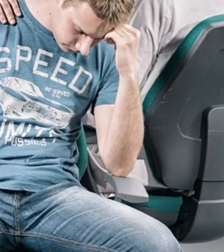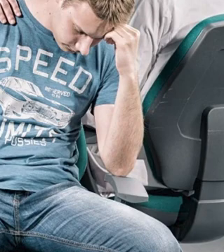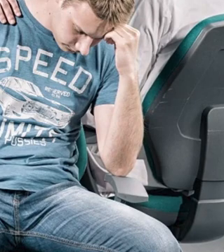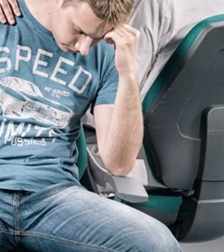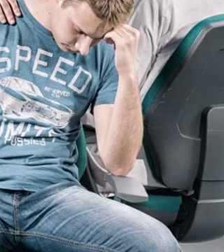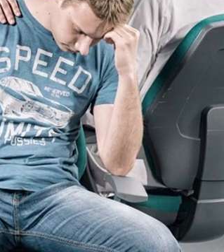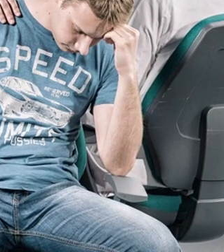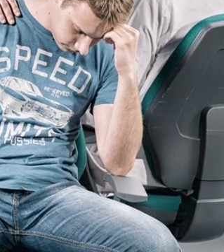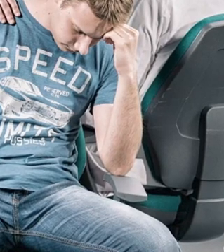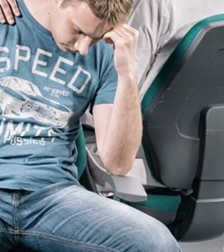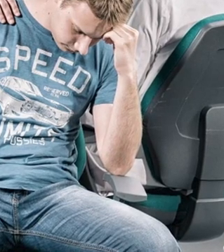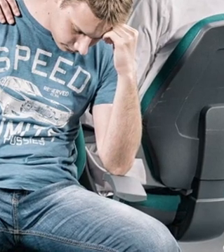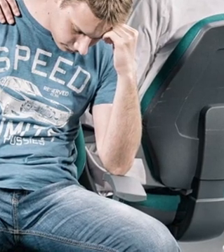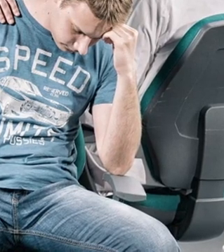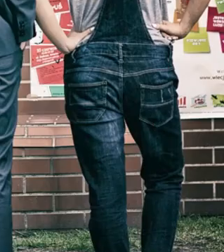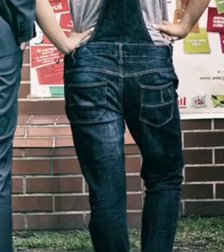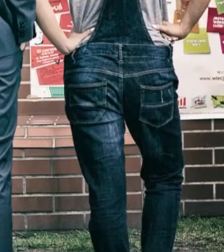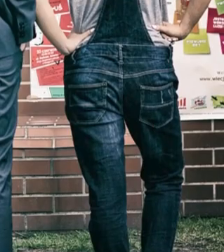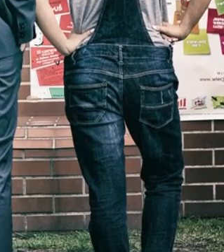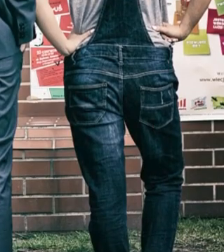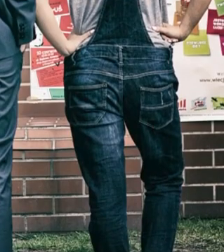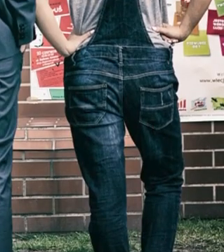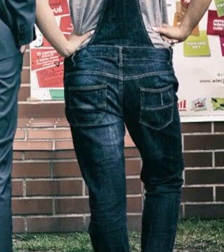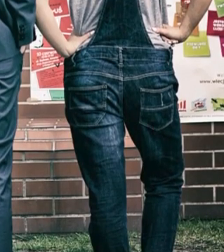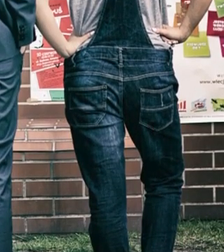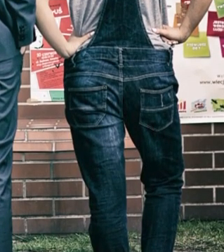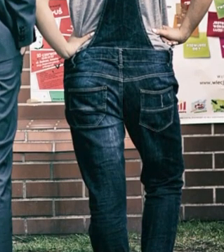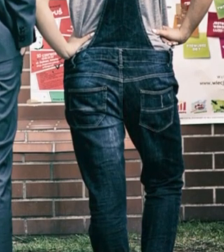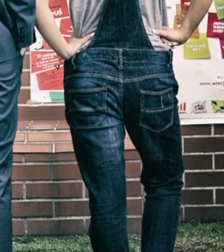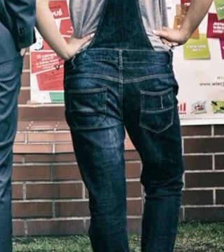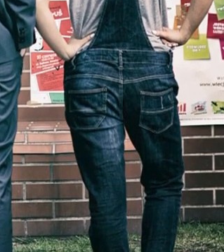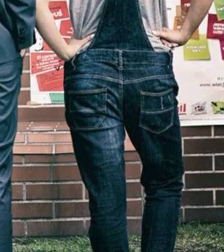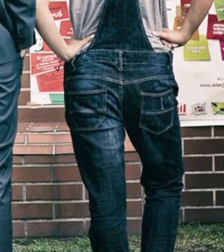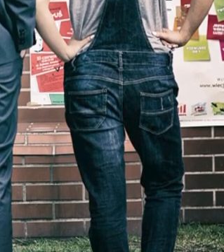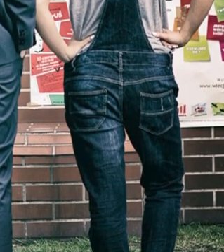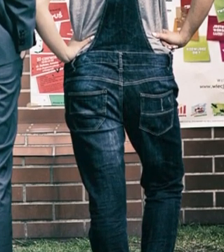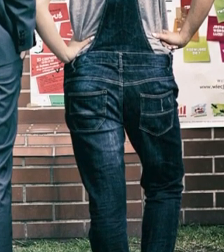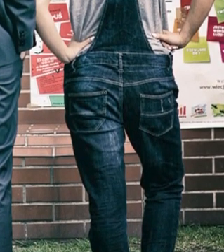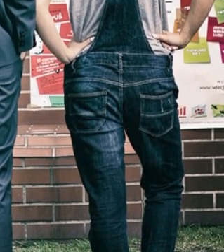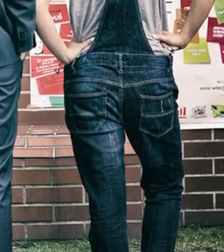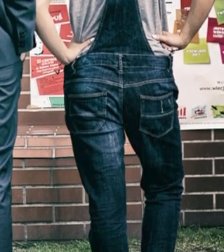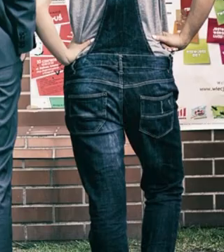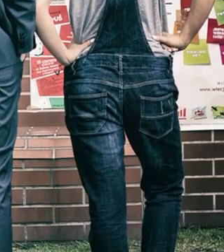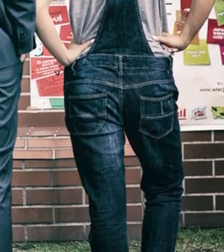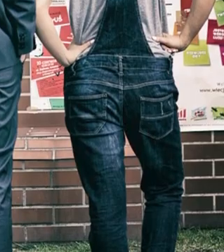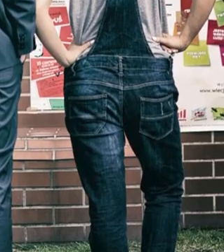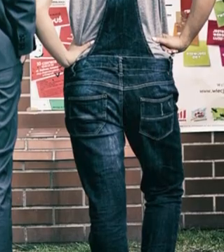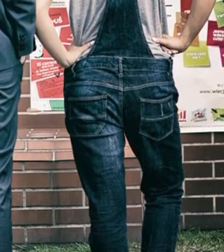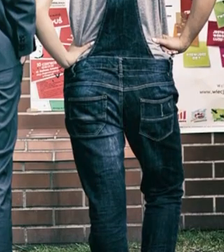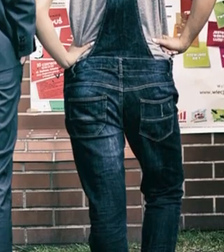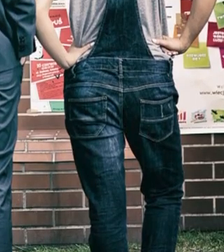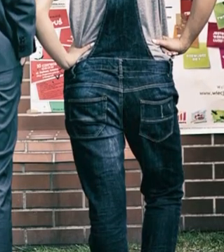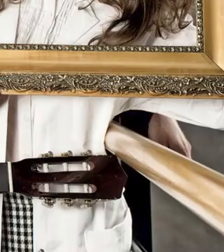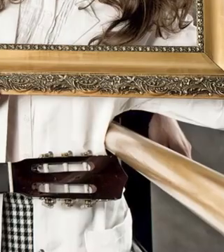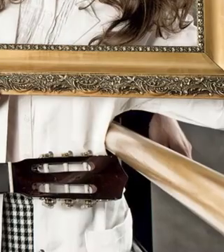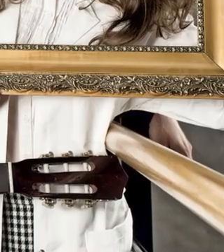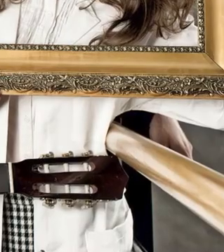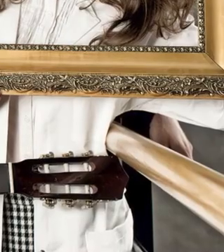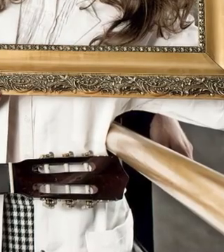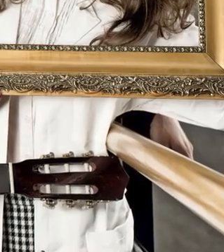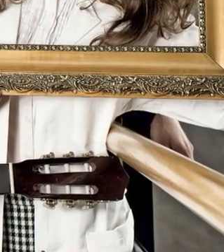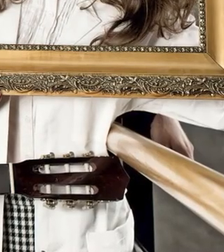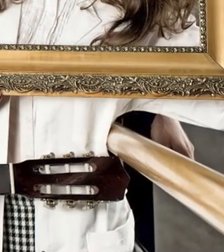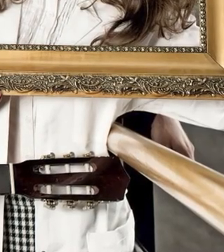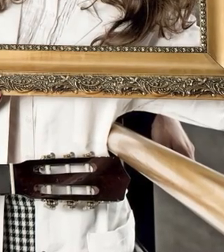zmieniamy formalną stronę kształcenia. Oznacza to, że student na poziomie merytorycznym nadal musi